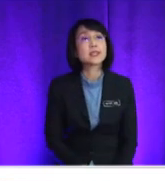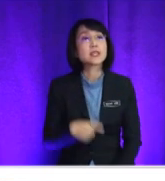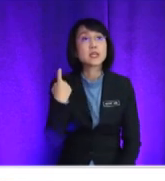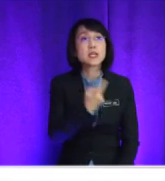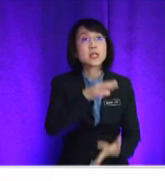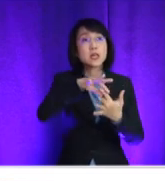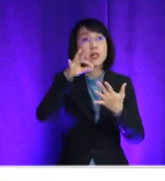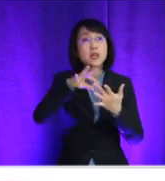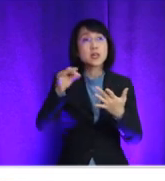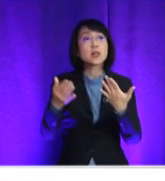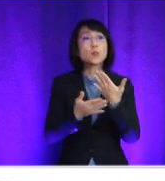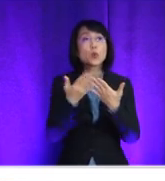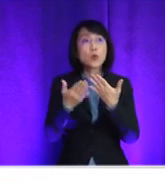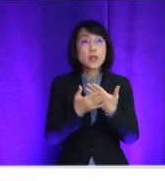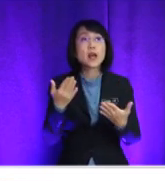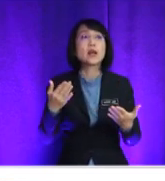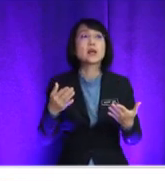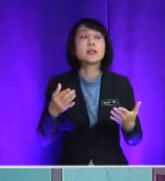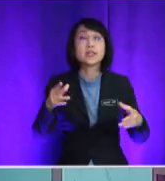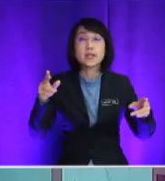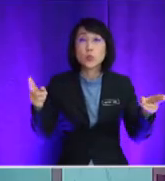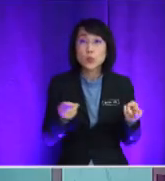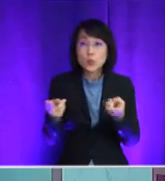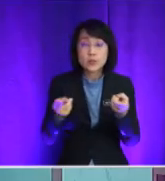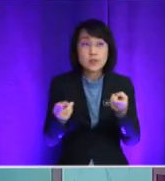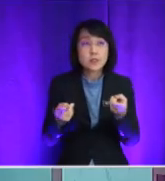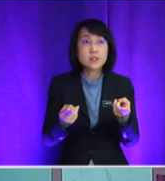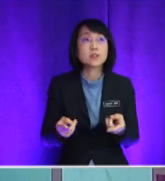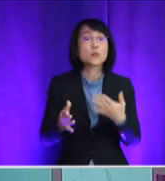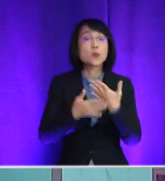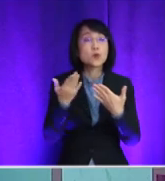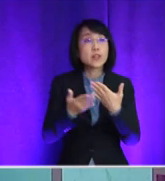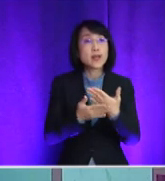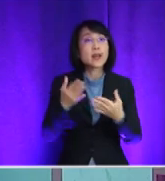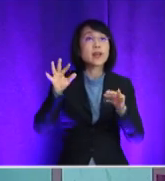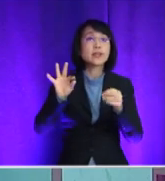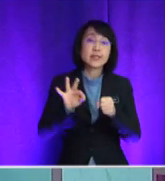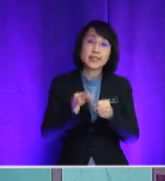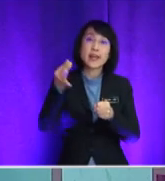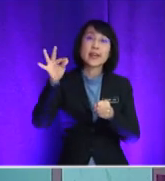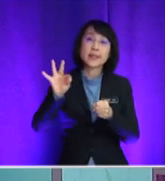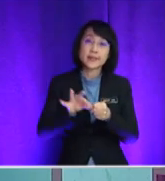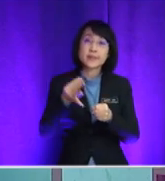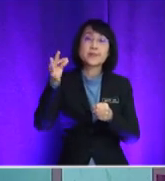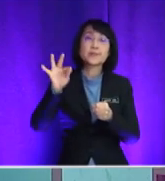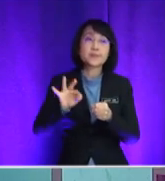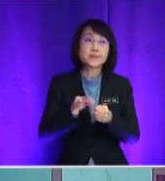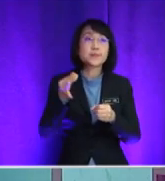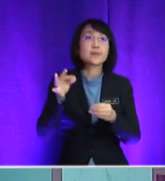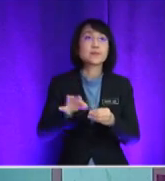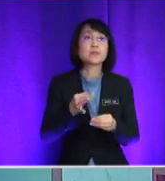yang mudah dikendali pilih febrik yang mudah dijahit macam mirip memang bagus mudah dijahit